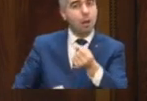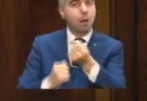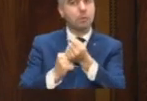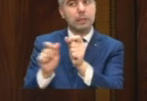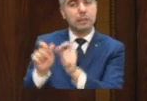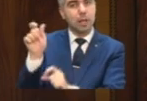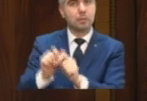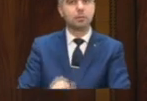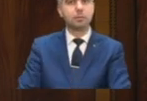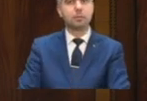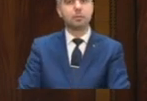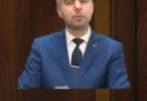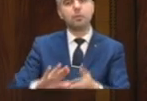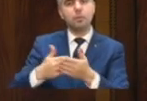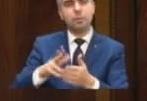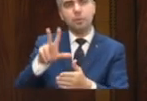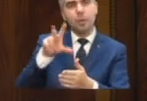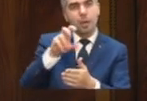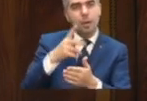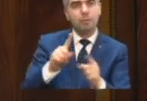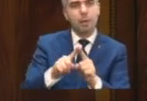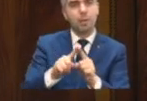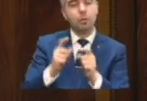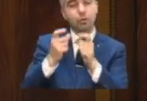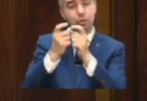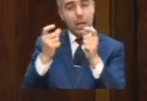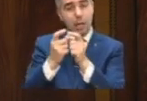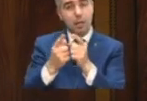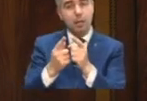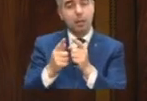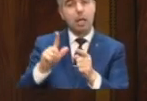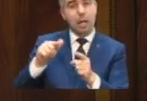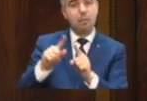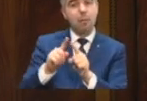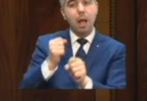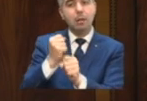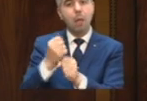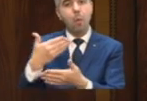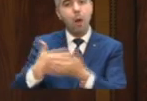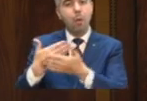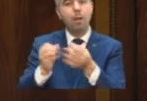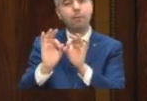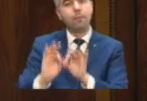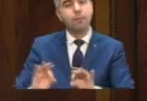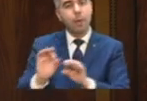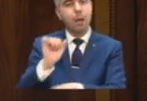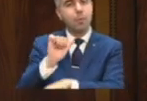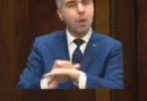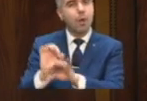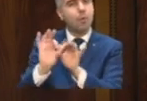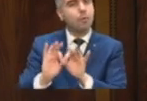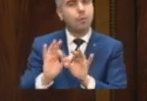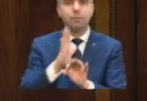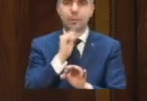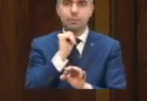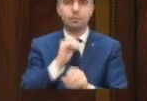معلوم وما كتعرفوا جميعا بأن القطاع الغير مهيكل فيه الاجتماعي وفيه الغير الاجتماعي. الاجتماعي مع